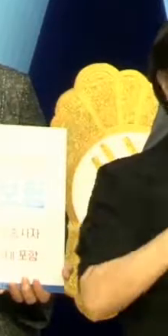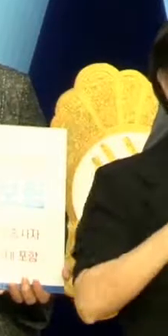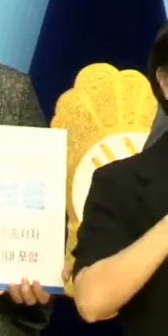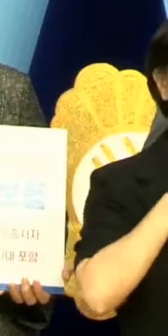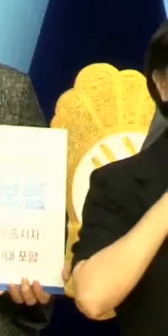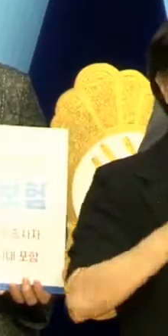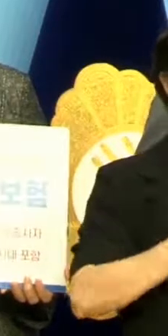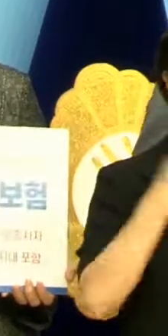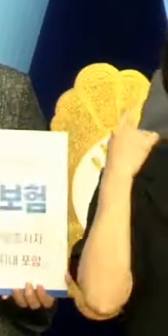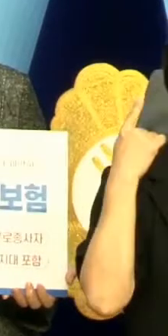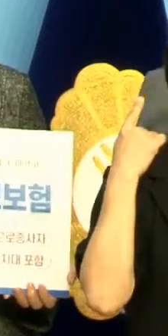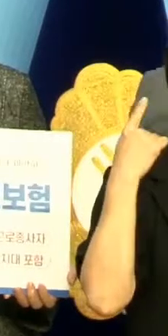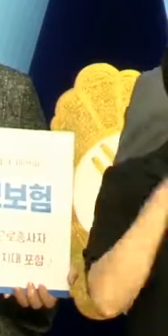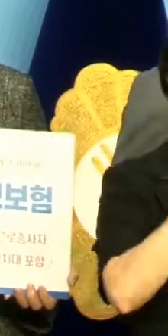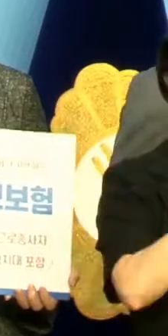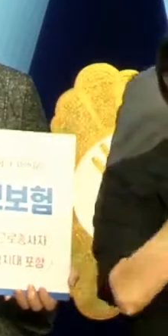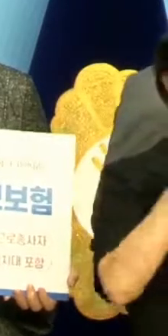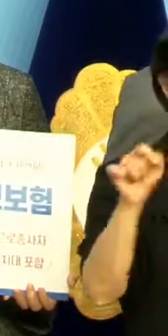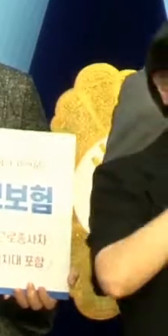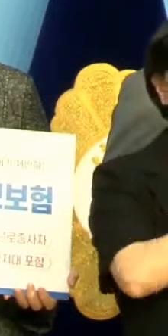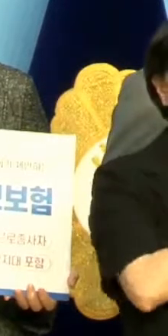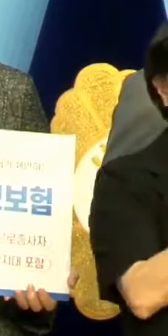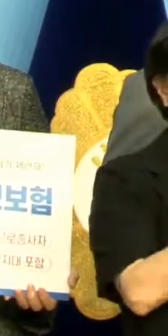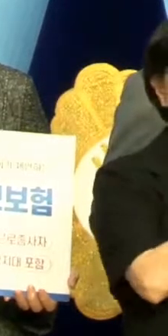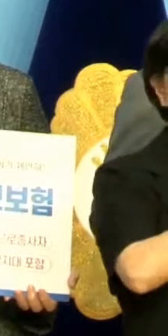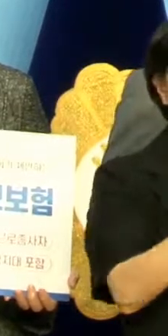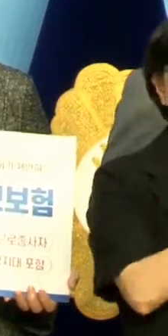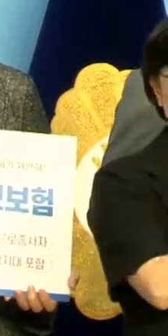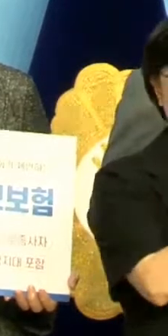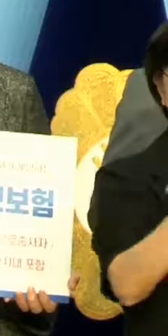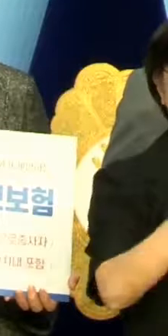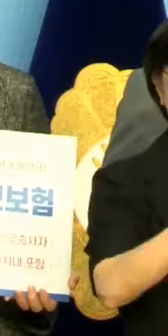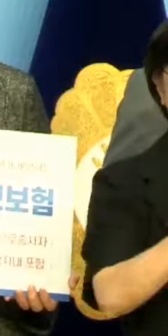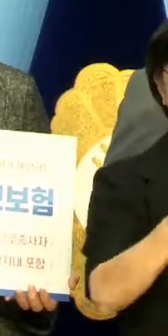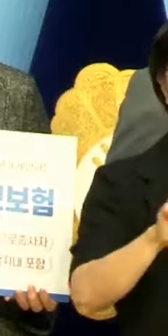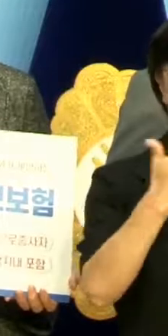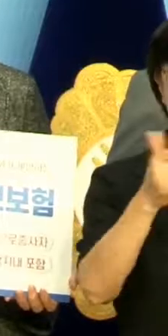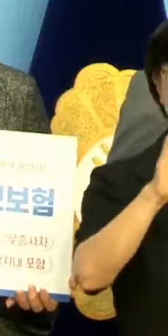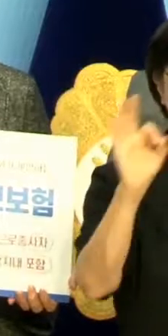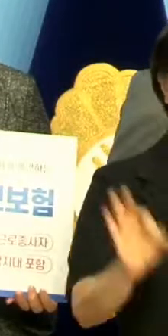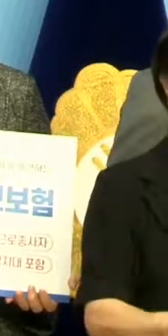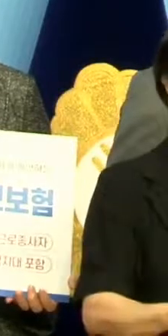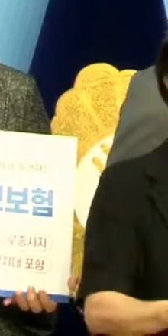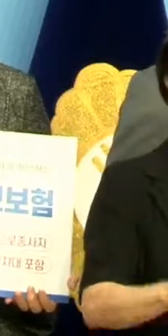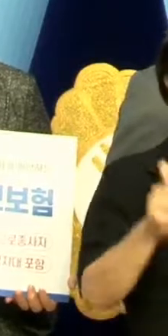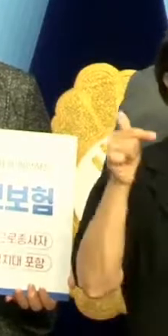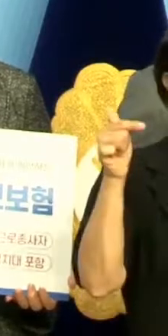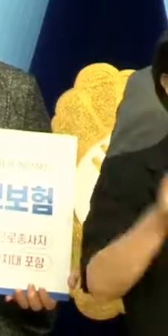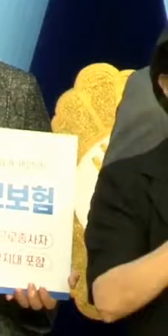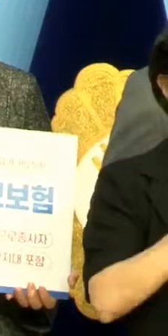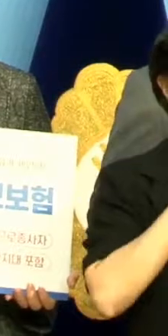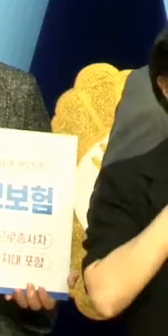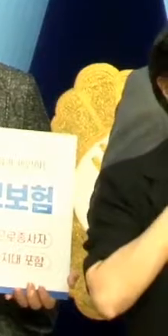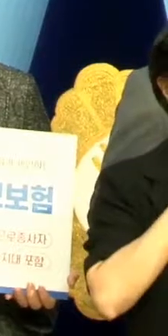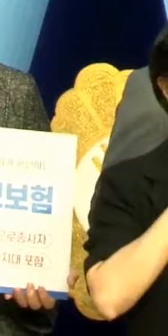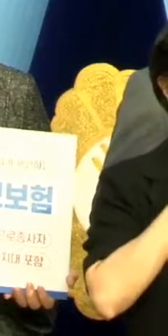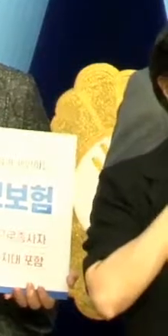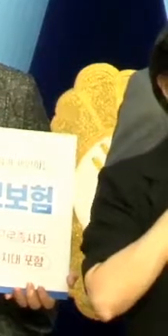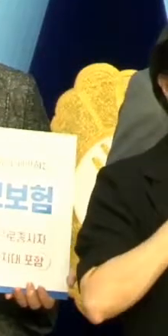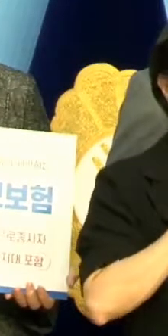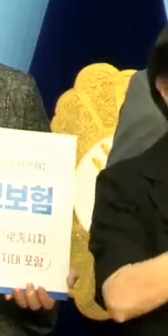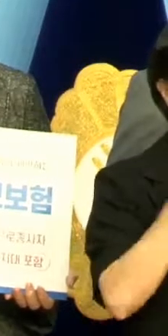작년 기 졸기 양육자 양육비 이 행렬은 35.6% 로 여전히 낮은 수준에 머물고 있습니다 정당한